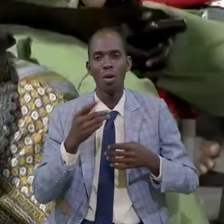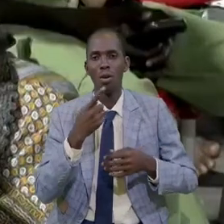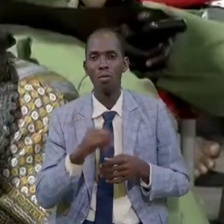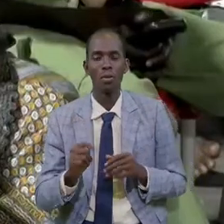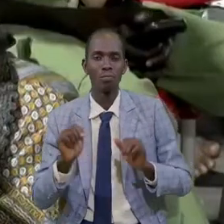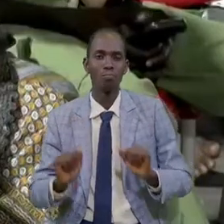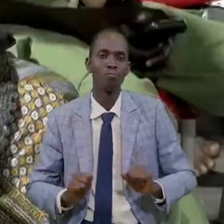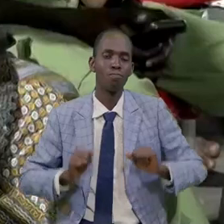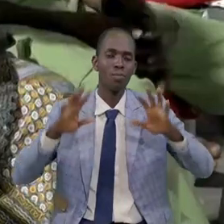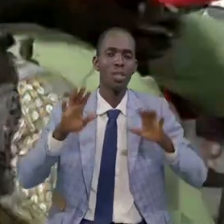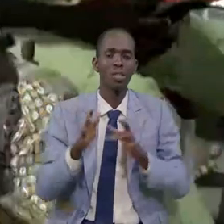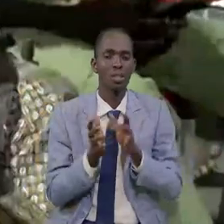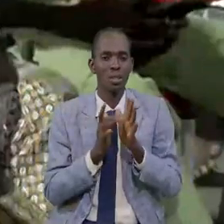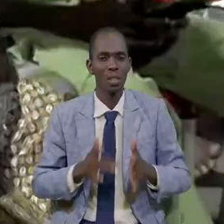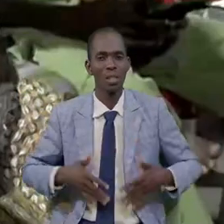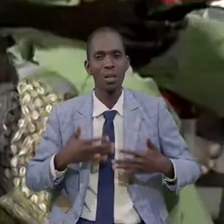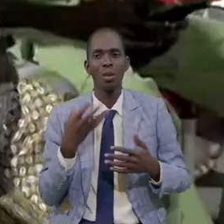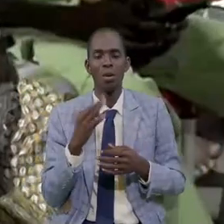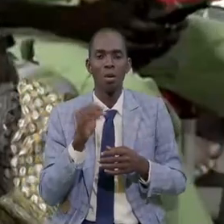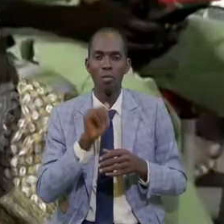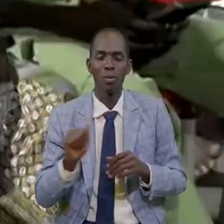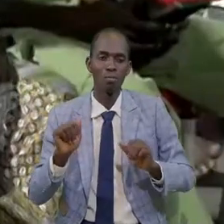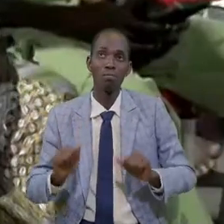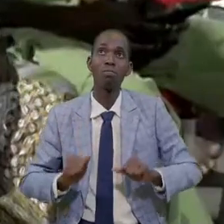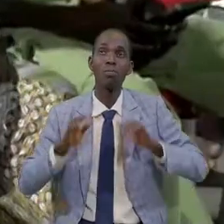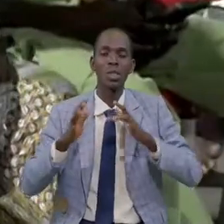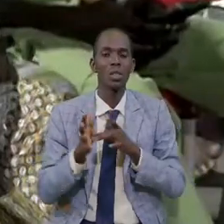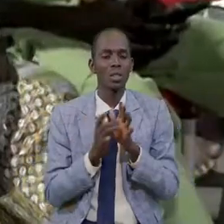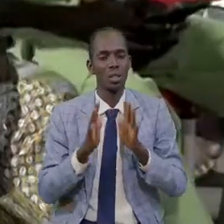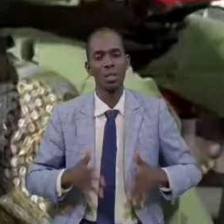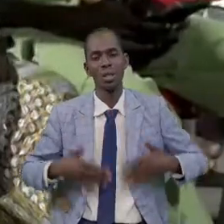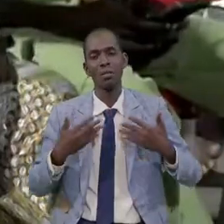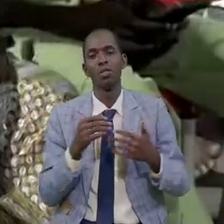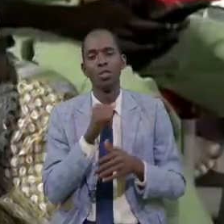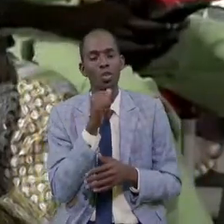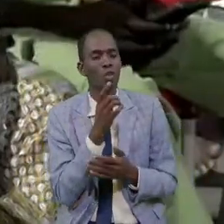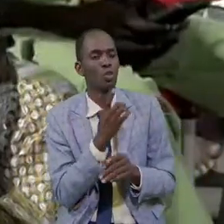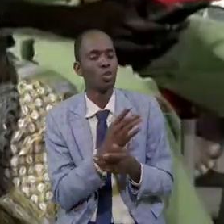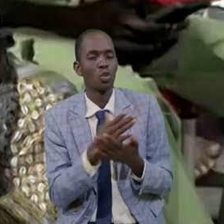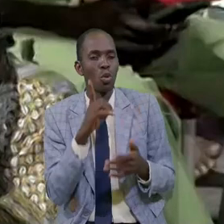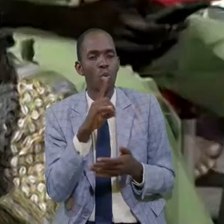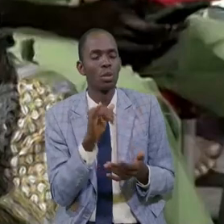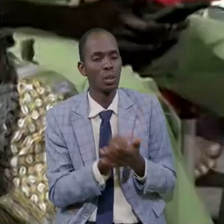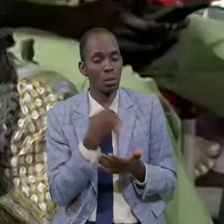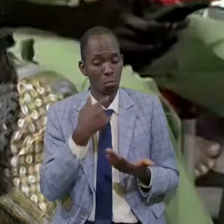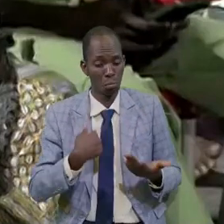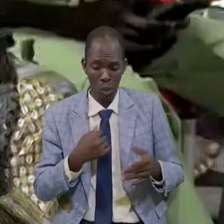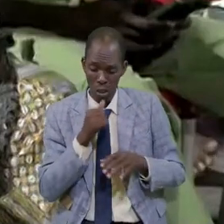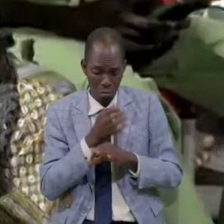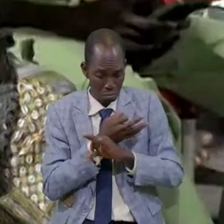D'une vie chrétienne dévouée, d'une vie chrétienne consacrée. C'est pas que quelqu'un qui dit que je suis